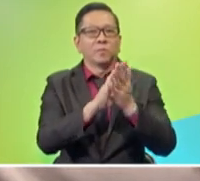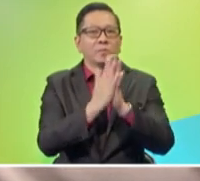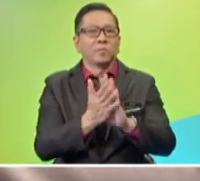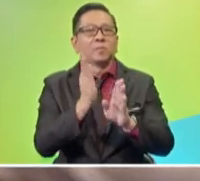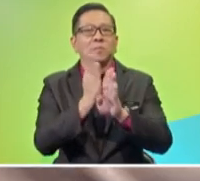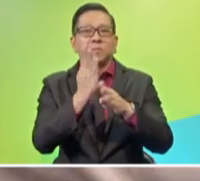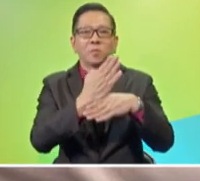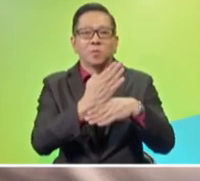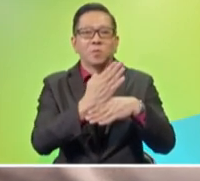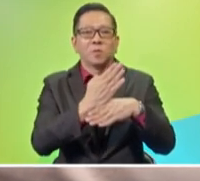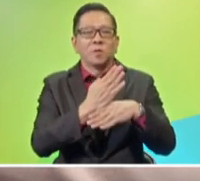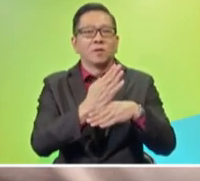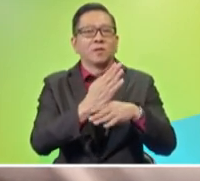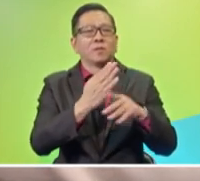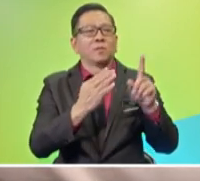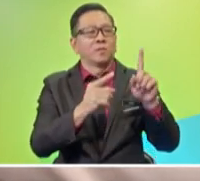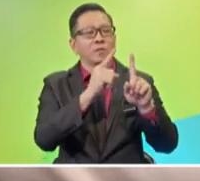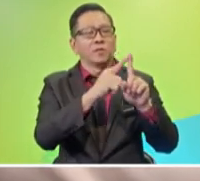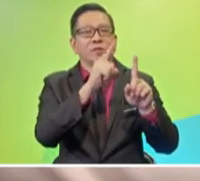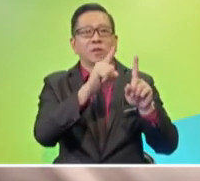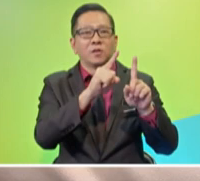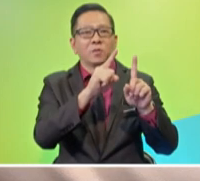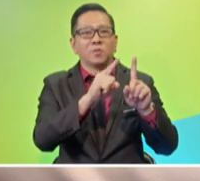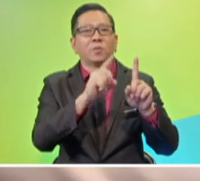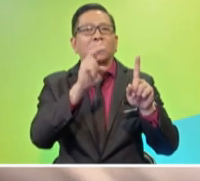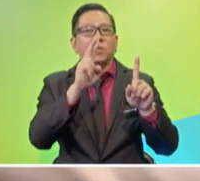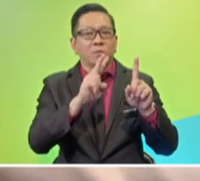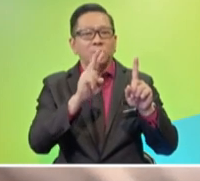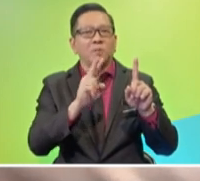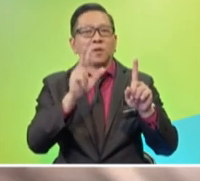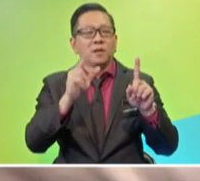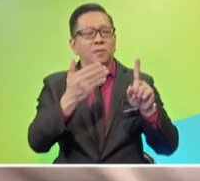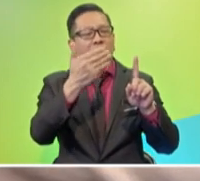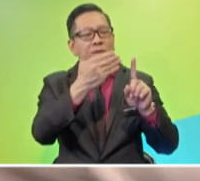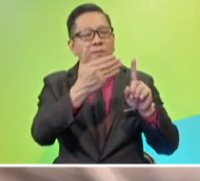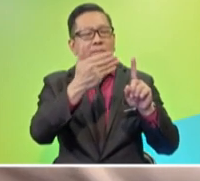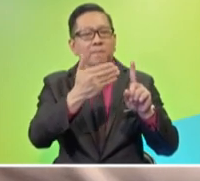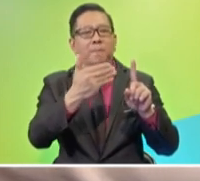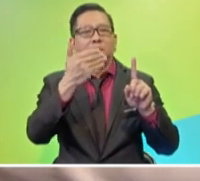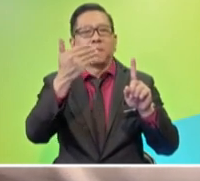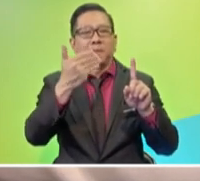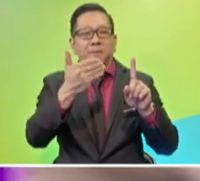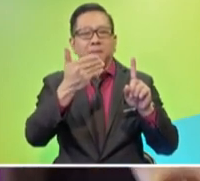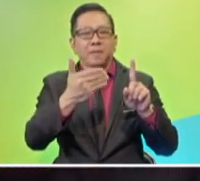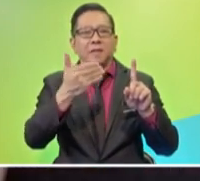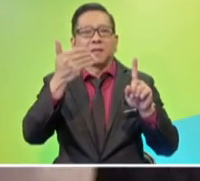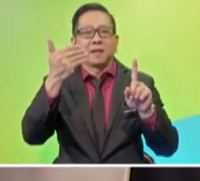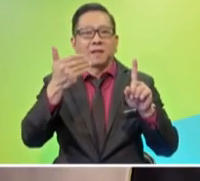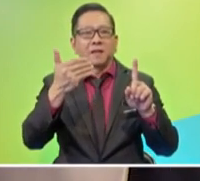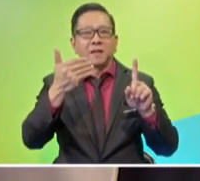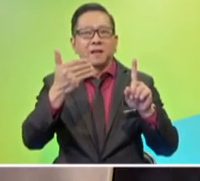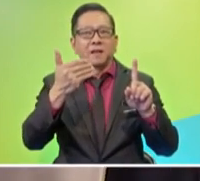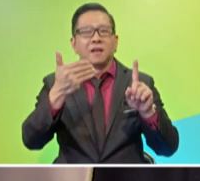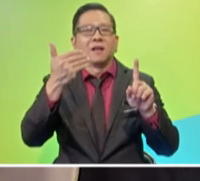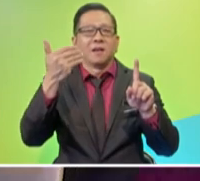jari tadi? Satu. Buat cantik-cantik, Mira. Buat cantik-cantik. Dua. Pandai, Mira. Jadi